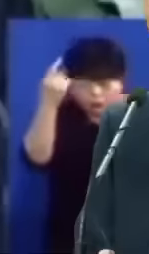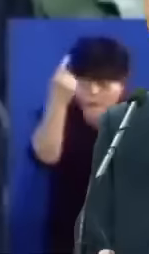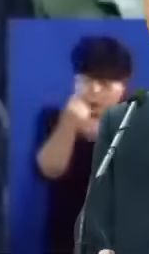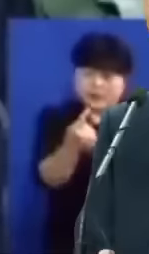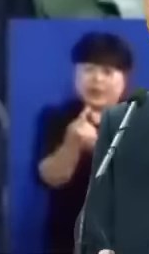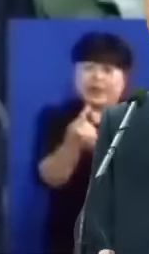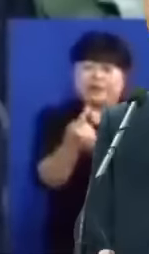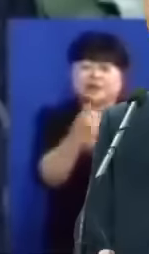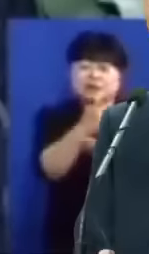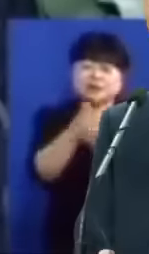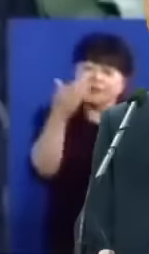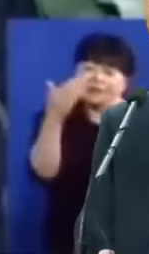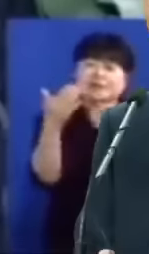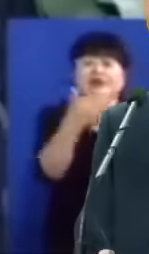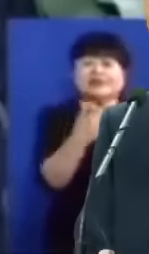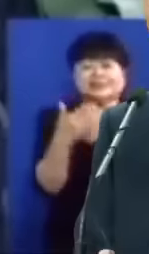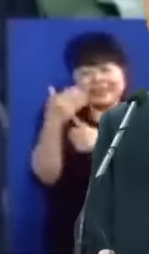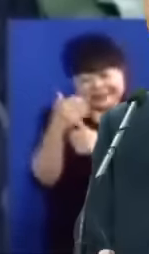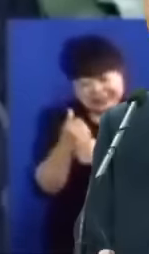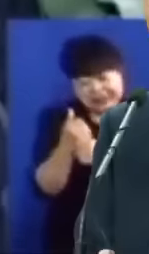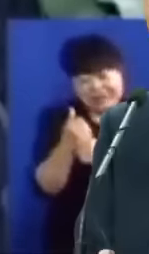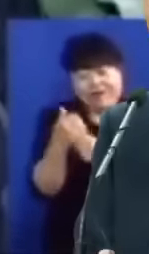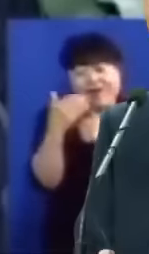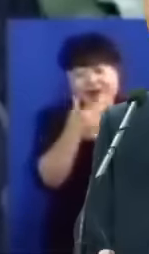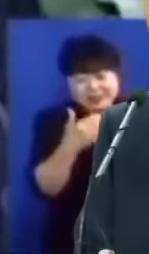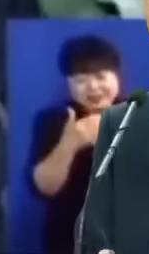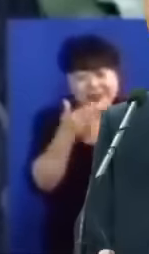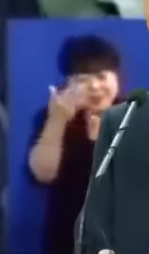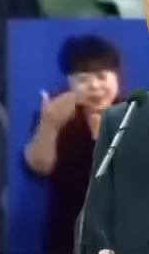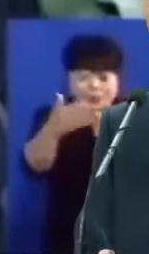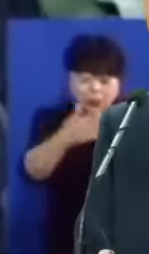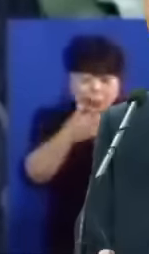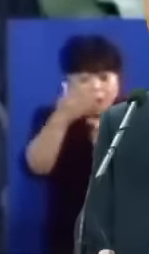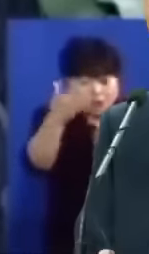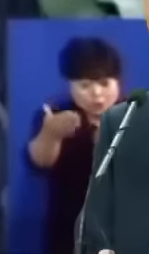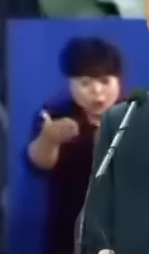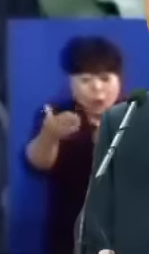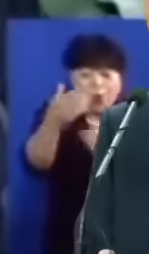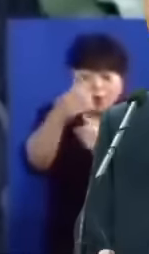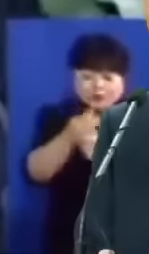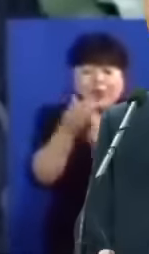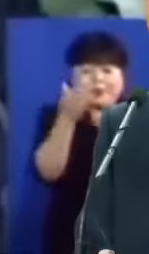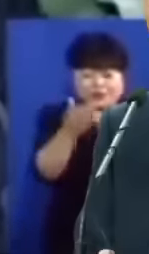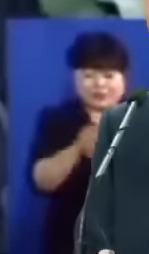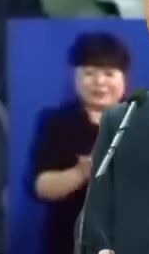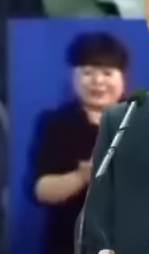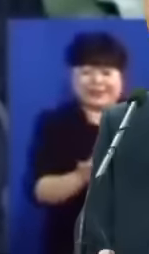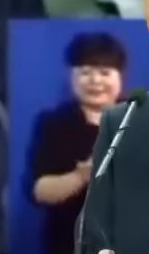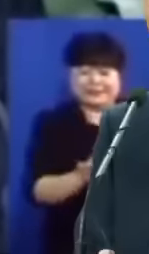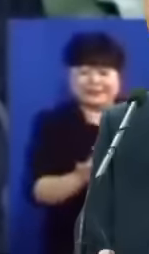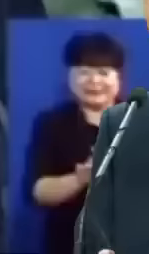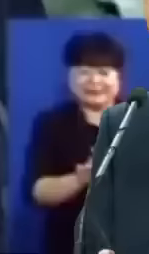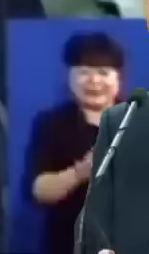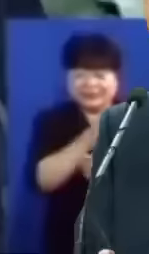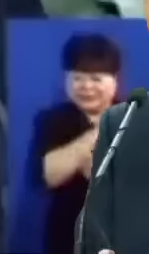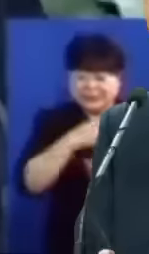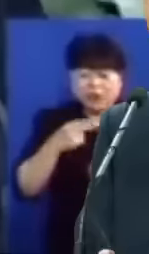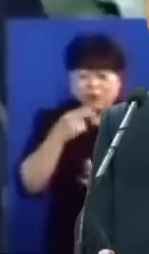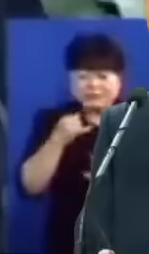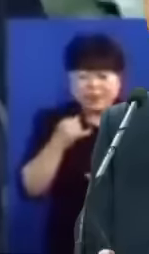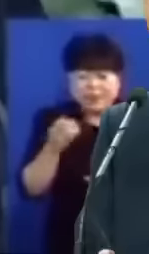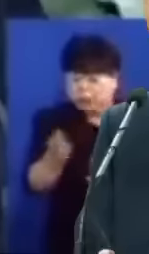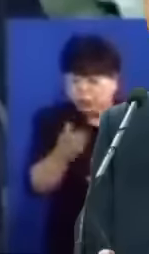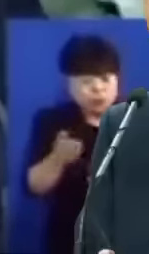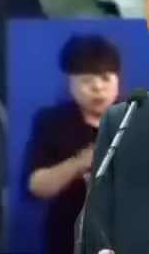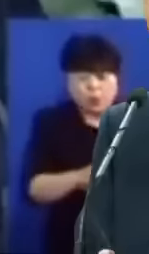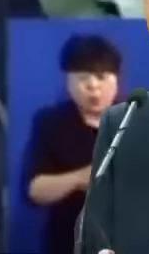옵니다. 나오면 주님의 은혜를 의지하면 은혜로서 여러분을 도와주시고 붙들어주시는 것입니다. 자격 없는 사람은 아무도